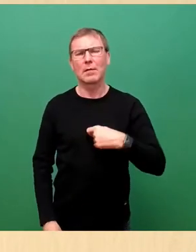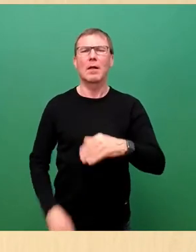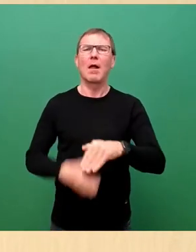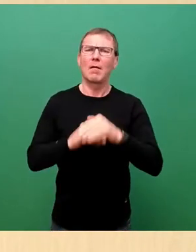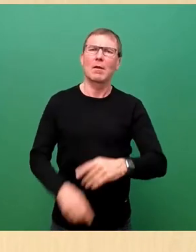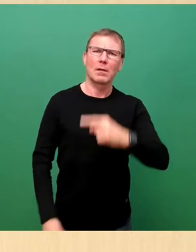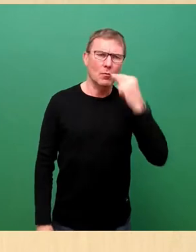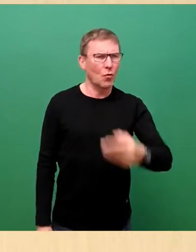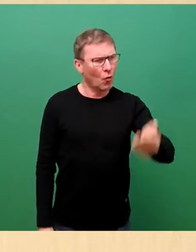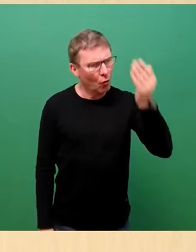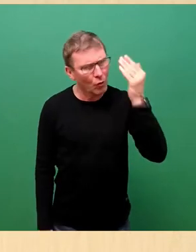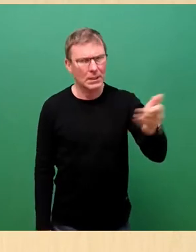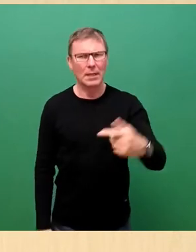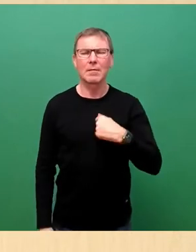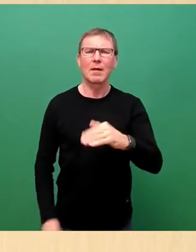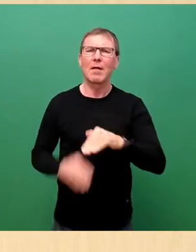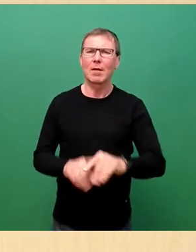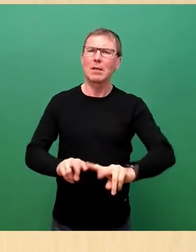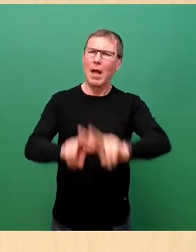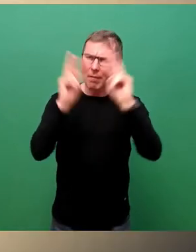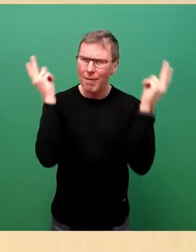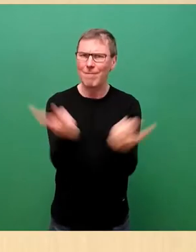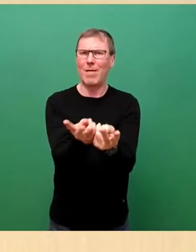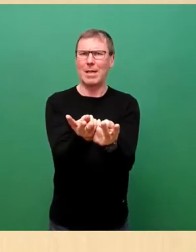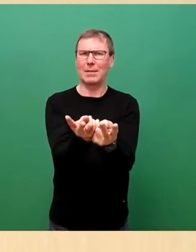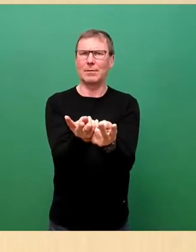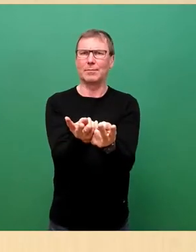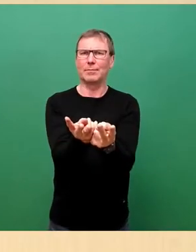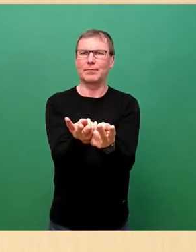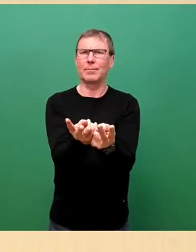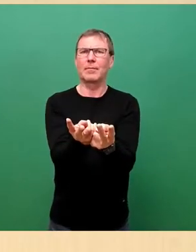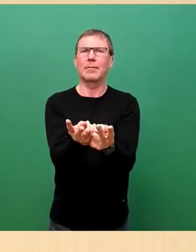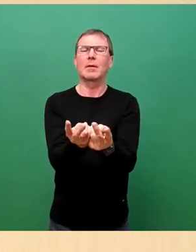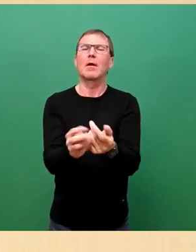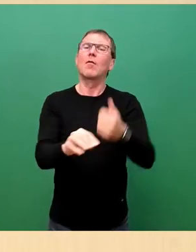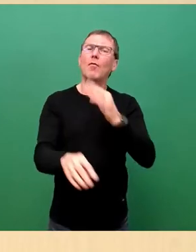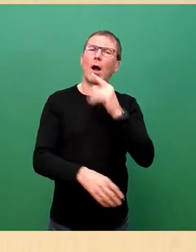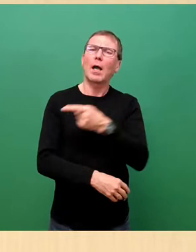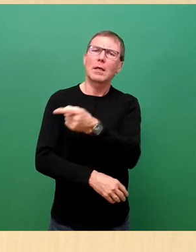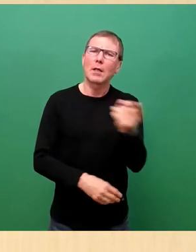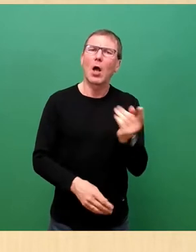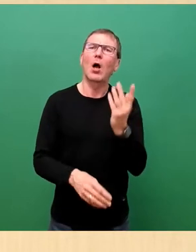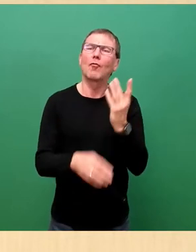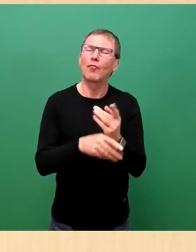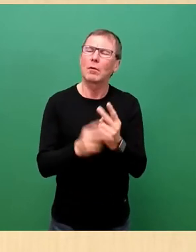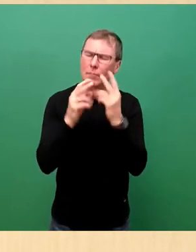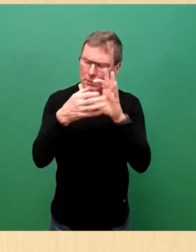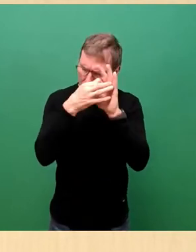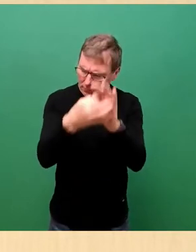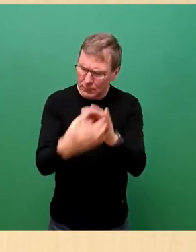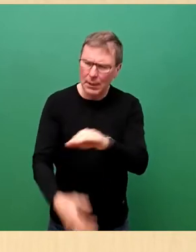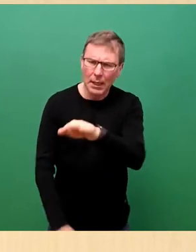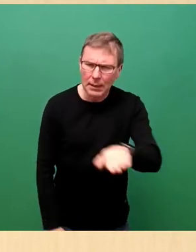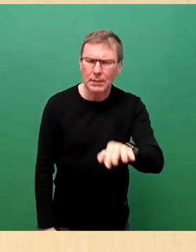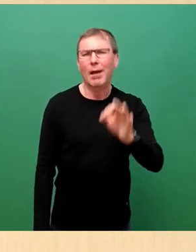will Frieden überall in der Welt. Einige Vorredner haben es schon gesagt, es geht hier um die Kinder, vor allen Dingen um die Frauen, um die